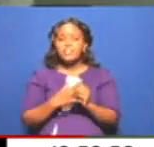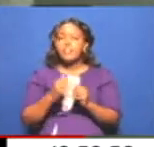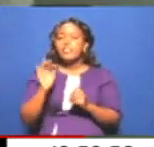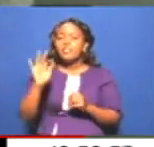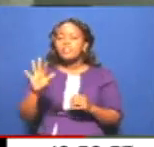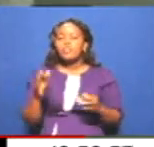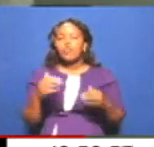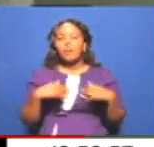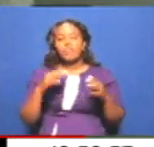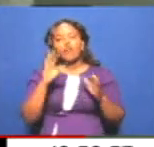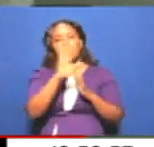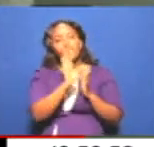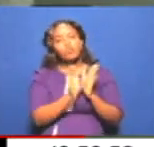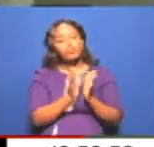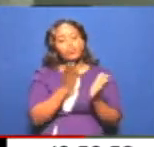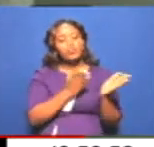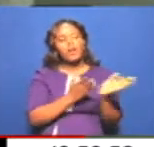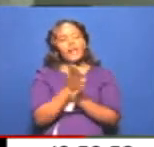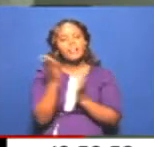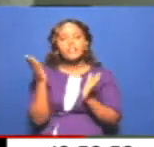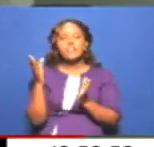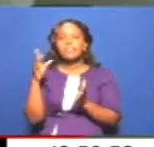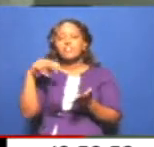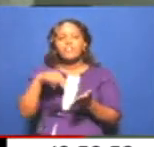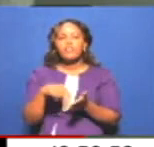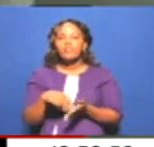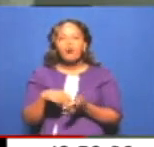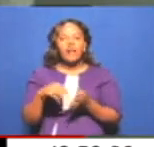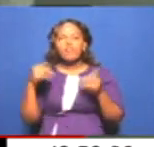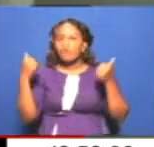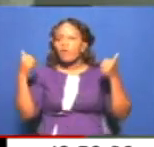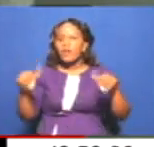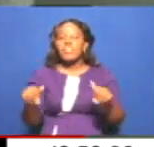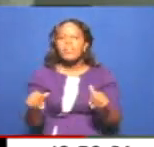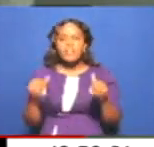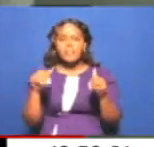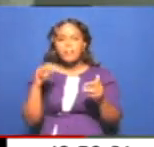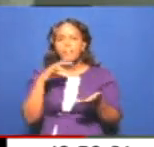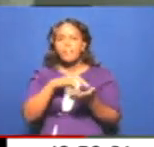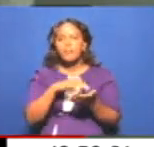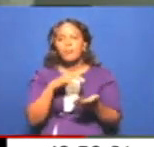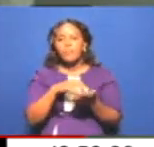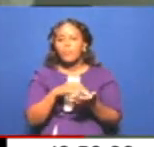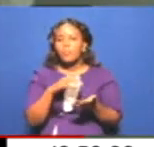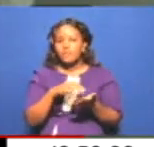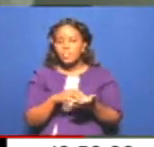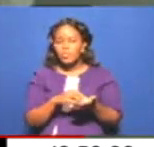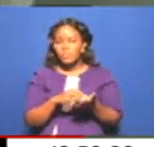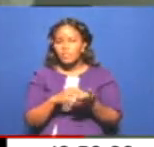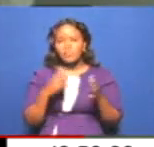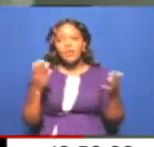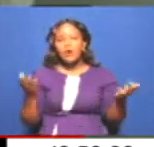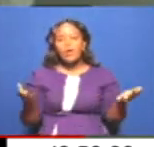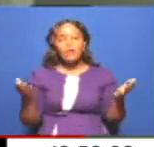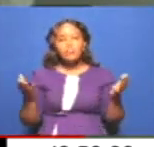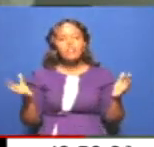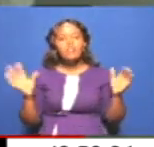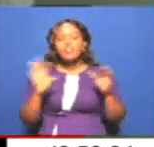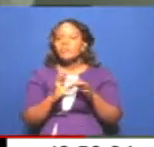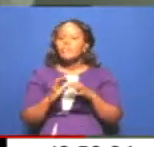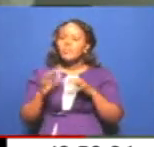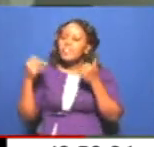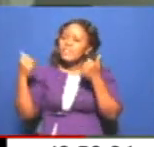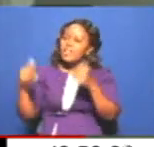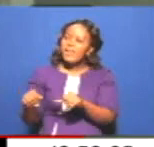kikatiba kuwania kiti chochote kile ambacho anataka. Naam. Ama kujishirikisha na chama chote kile